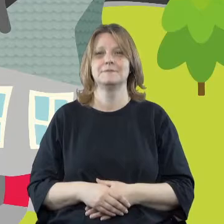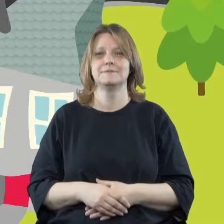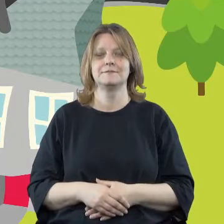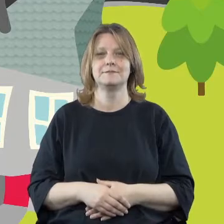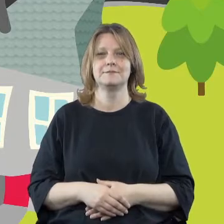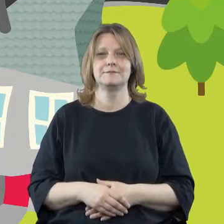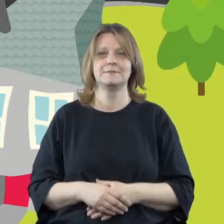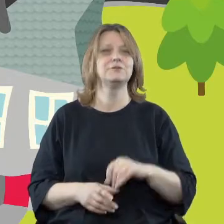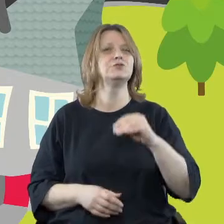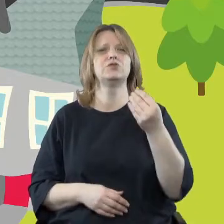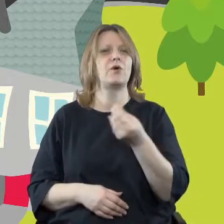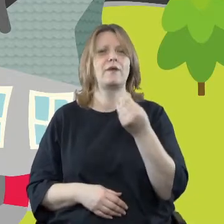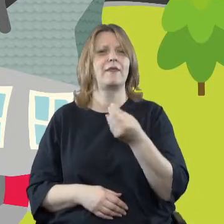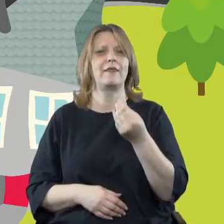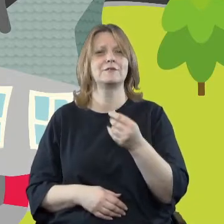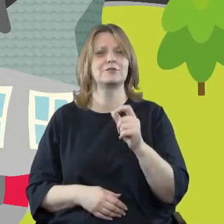Co jeszcze?